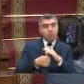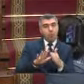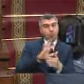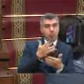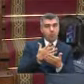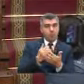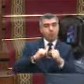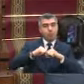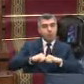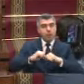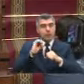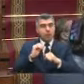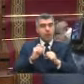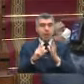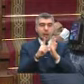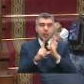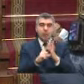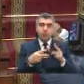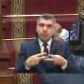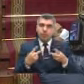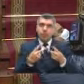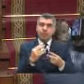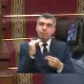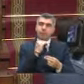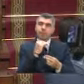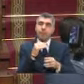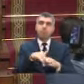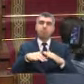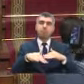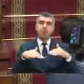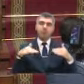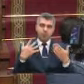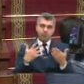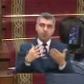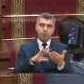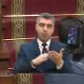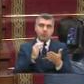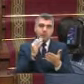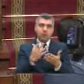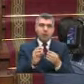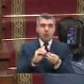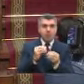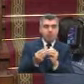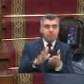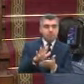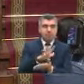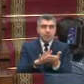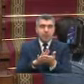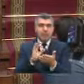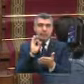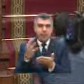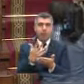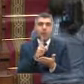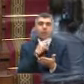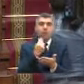وتسرع باخراج القانون الجنائي على البرلمان. نجيو لتضارب المصالح والجمع ما بين التدبير العمومي والتدبير الخاص والصفقات العموميه ديال الحكومه